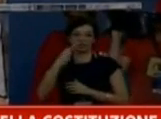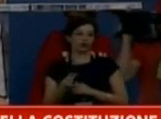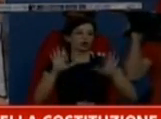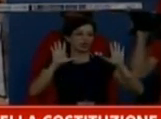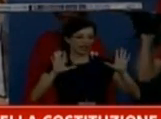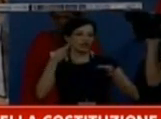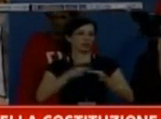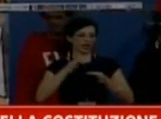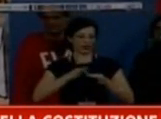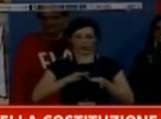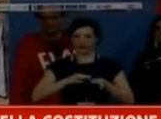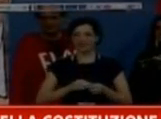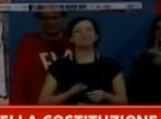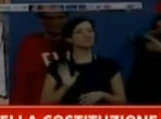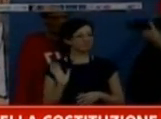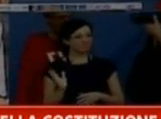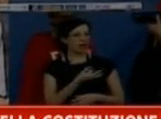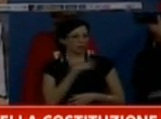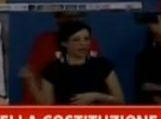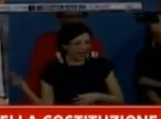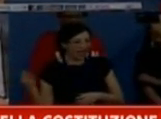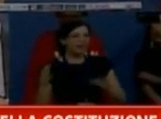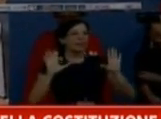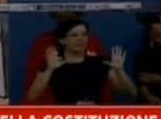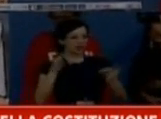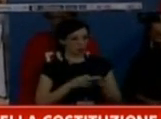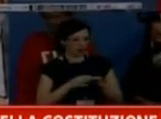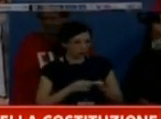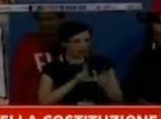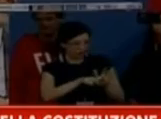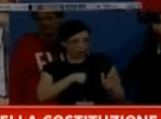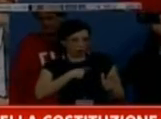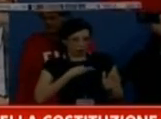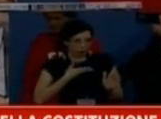Dieci. Con dieci si può rovesciare il mondo.